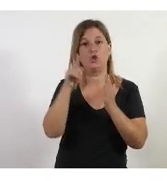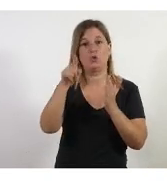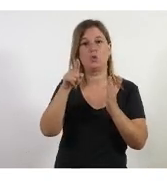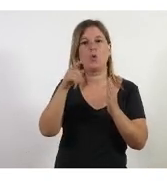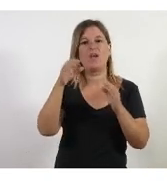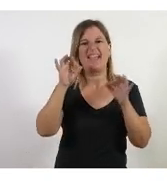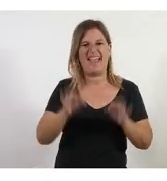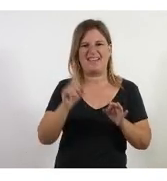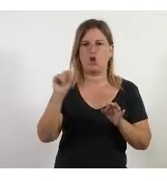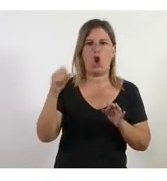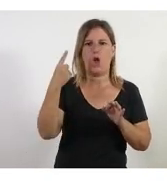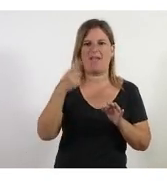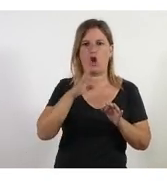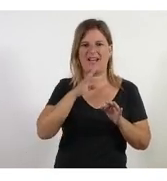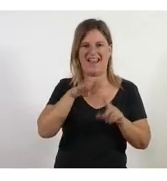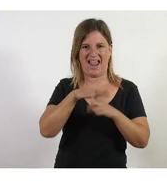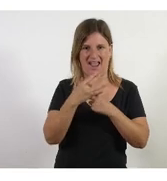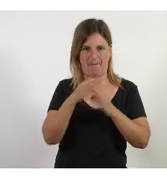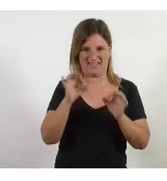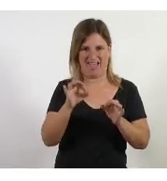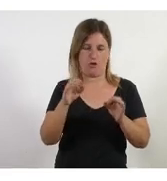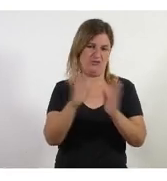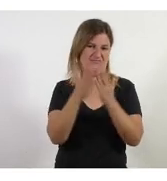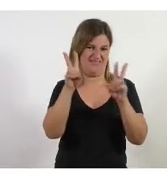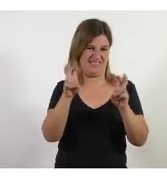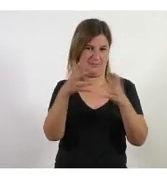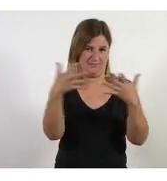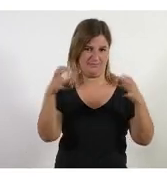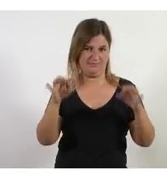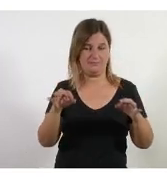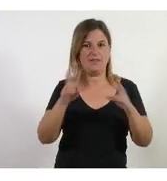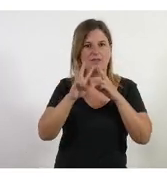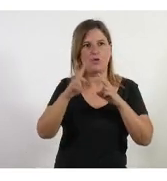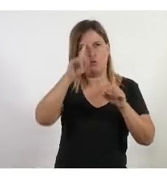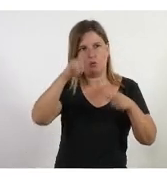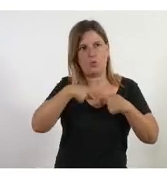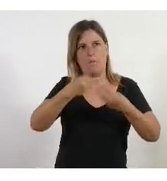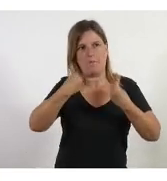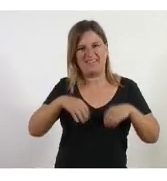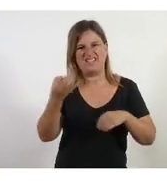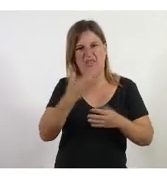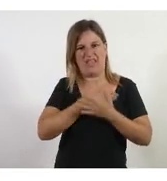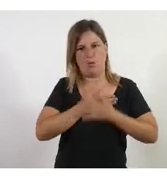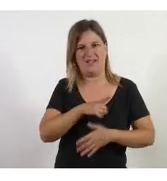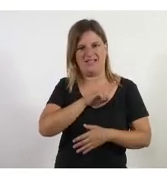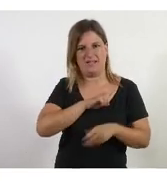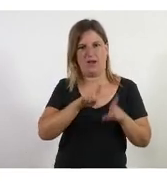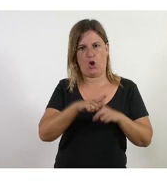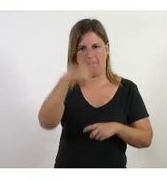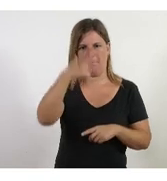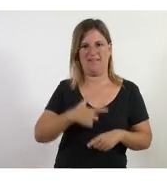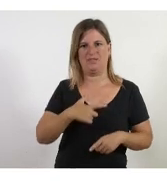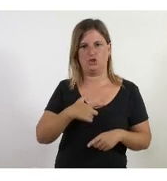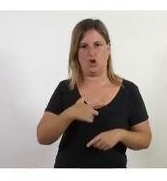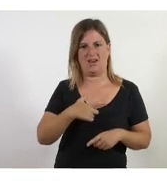pasado, quiérete. ¿Vale? I que va d'això, precisament, no? De que ens hem d'estimar com a persones i que ens hem d'estimar